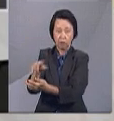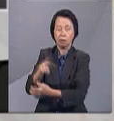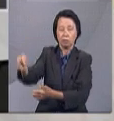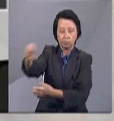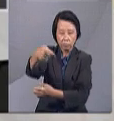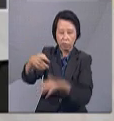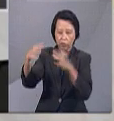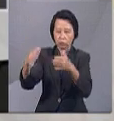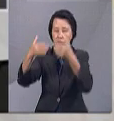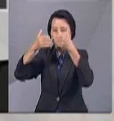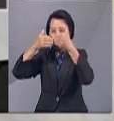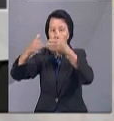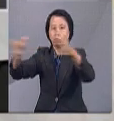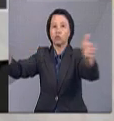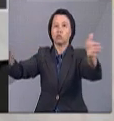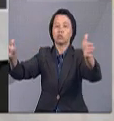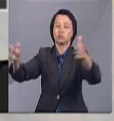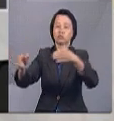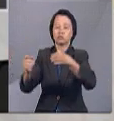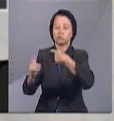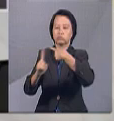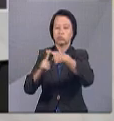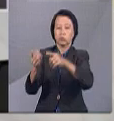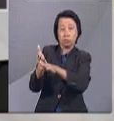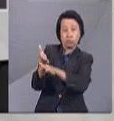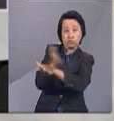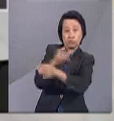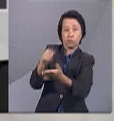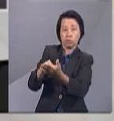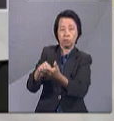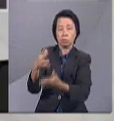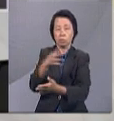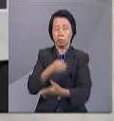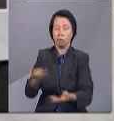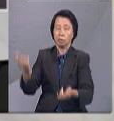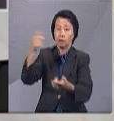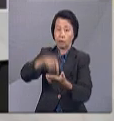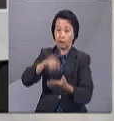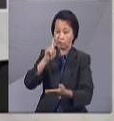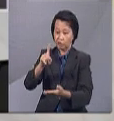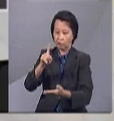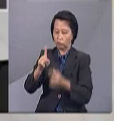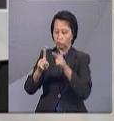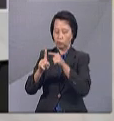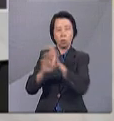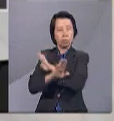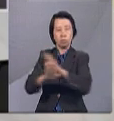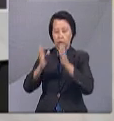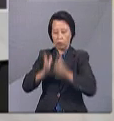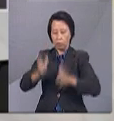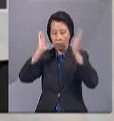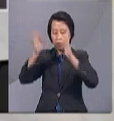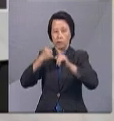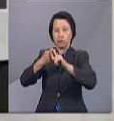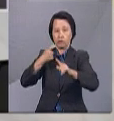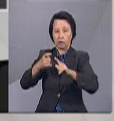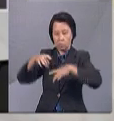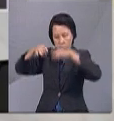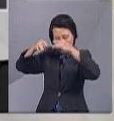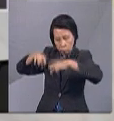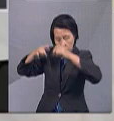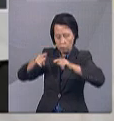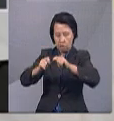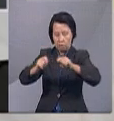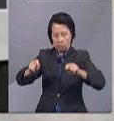Michael telah terdedah kepada Keys postif sebelumny mana kalian satu cache bukan warga negara adalah dari saringan dari